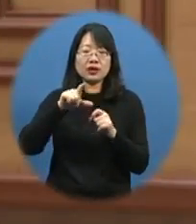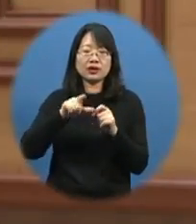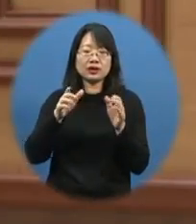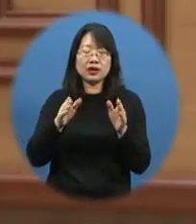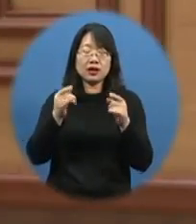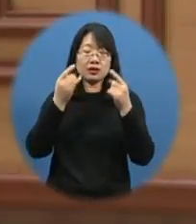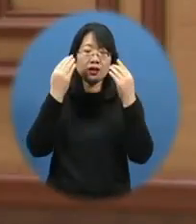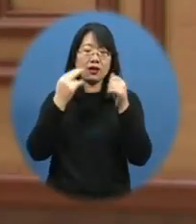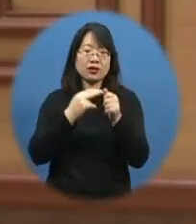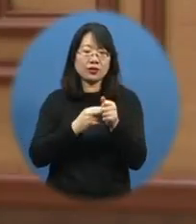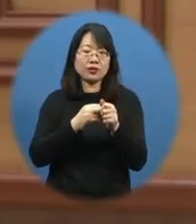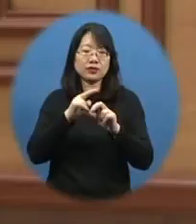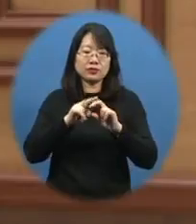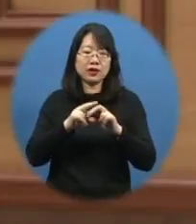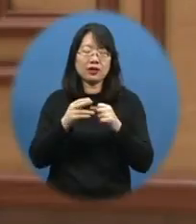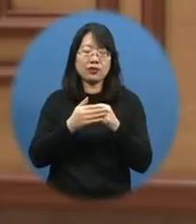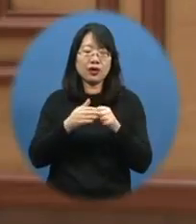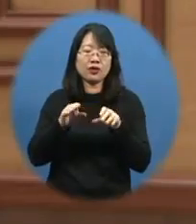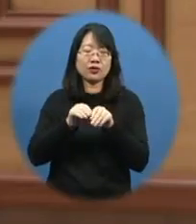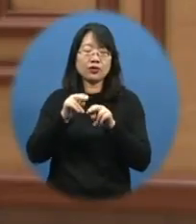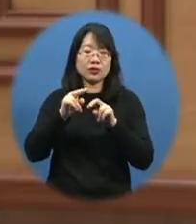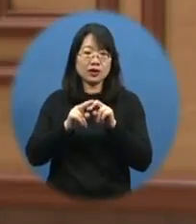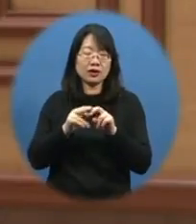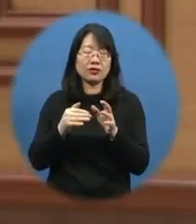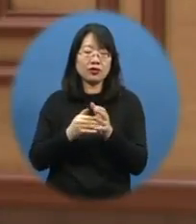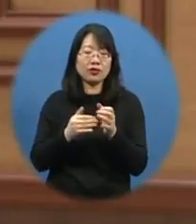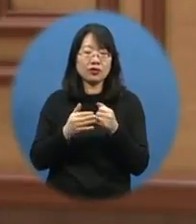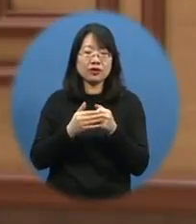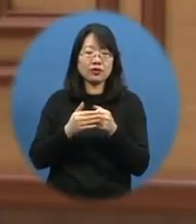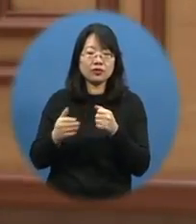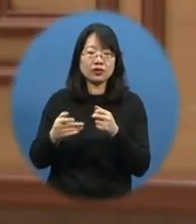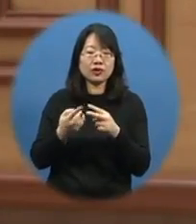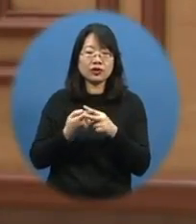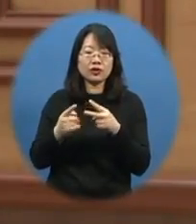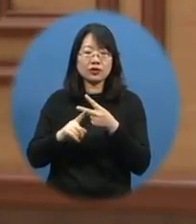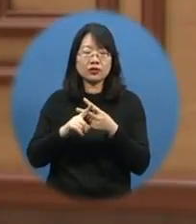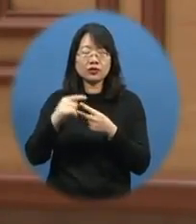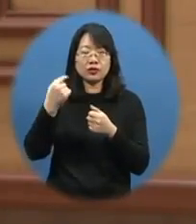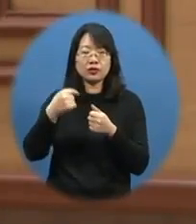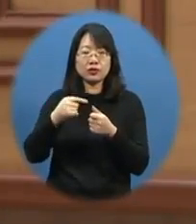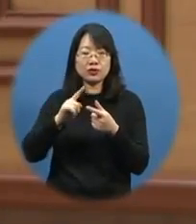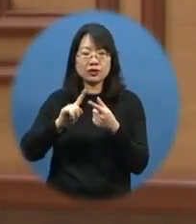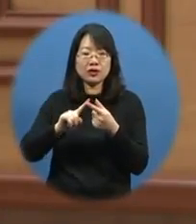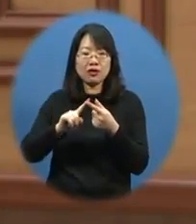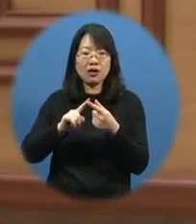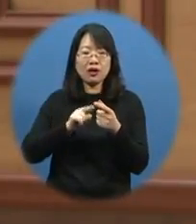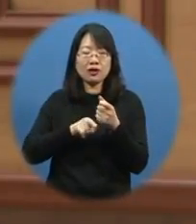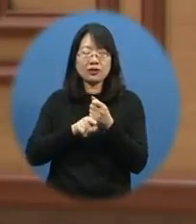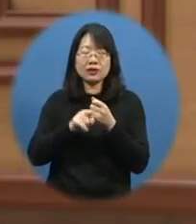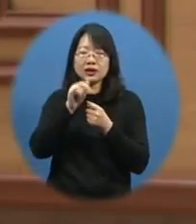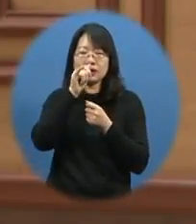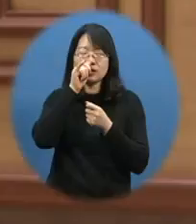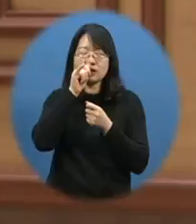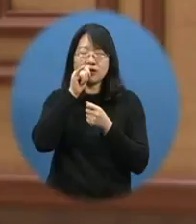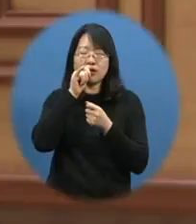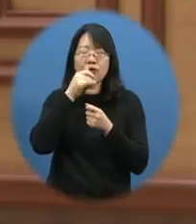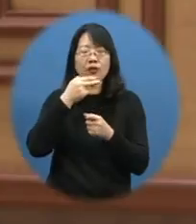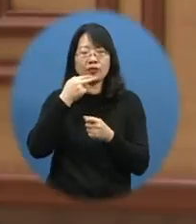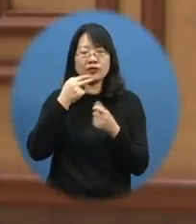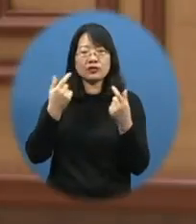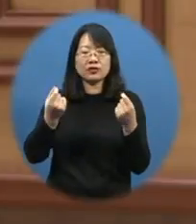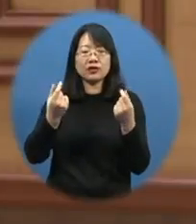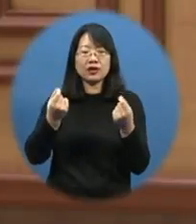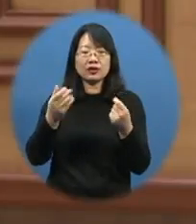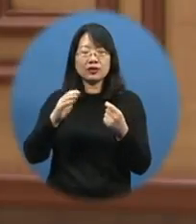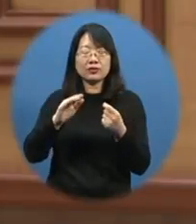대학에 있었기 때문에. 교수하셨고 총장하셨고. 예. 예. 초중등교육을 사실 그렇게 의미 있게 이렇게 바라보진 않았는데. 예.